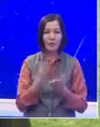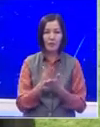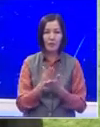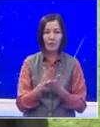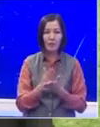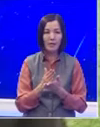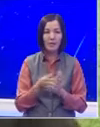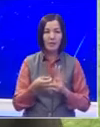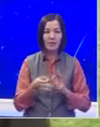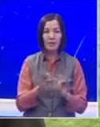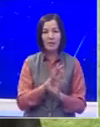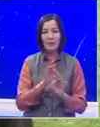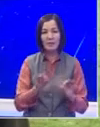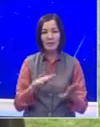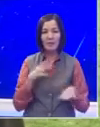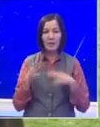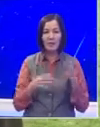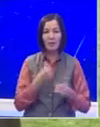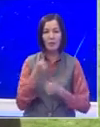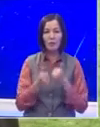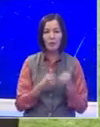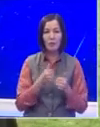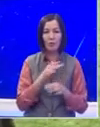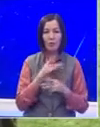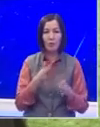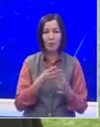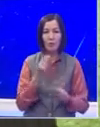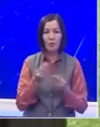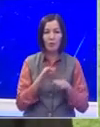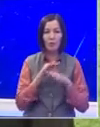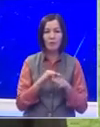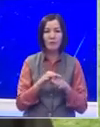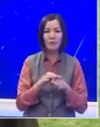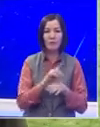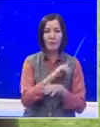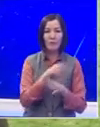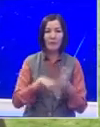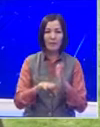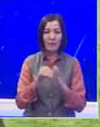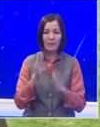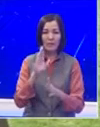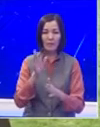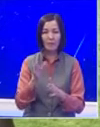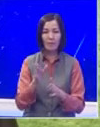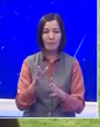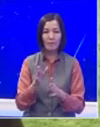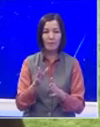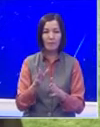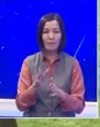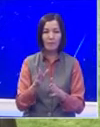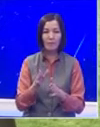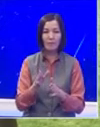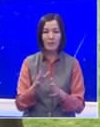Жақсы дайындықпен осы турнирлеріміз көбейіп, осындай жасөспірімдердің жарысы көп болса, жақсы